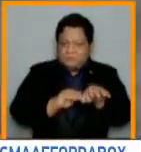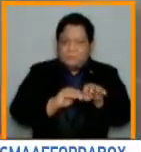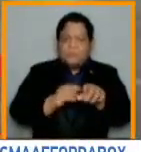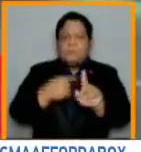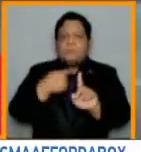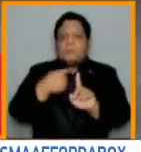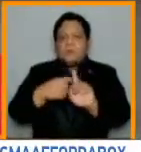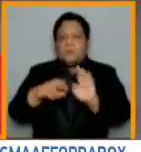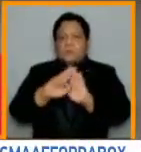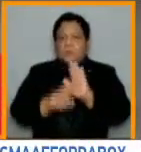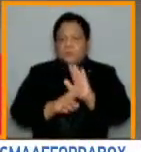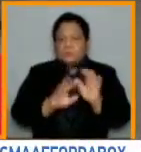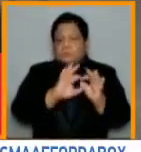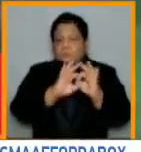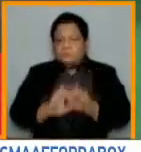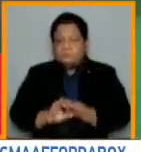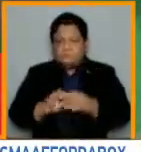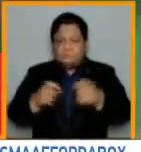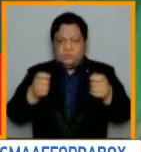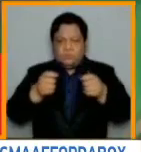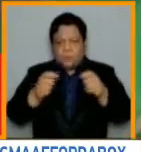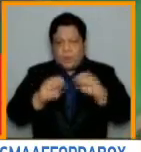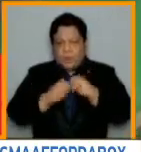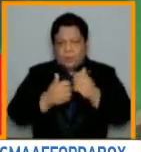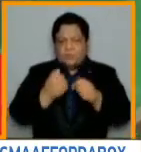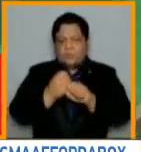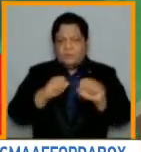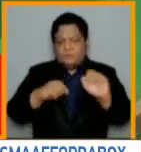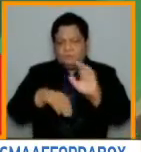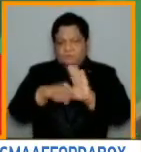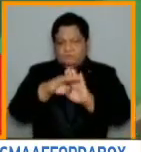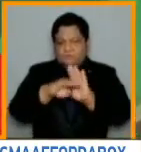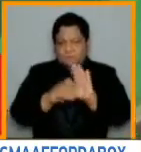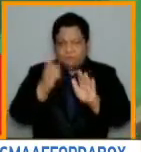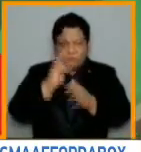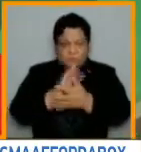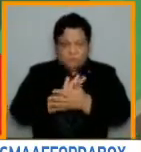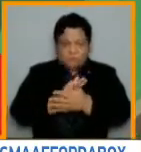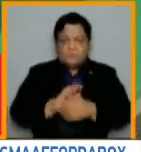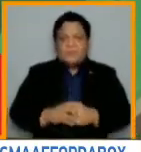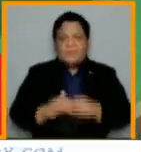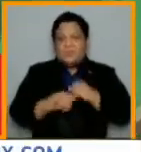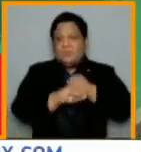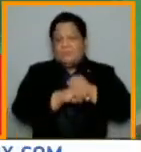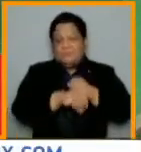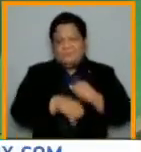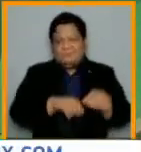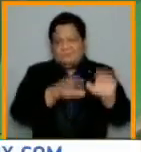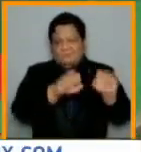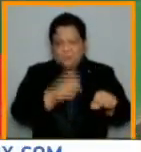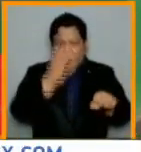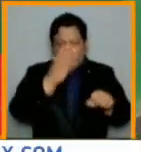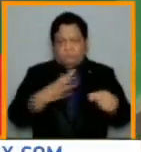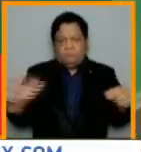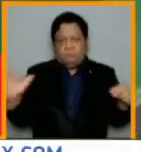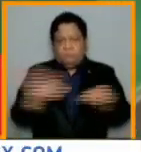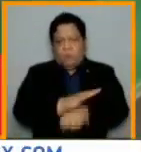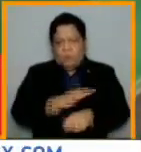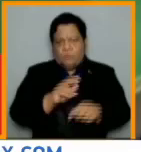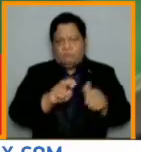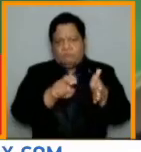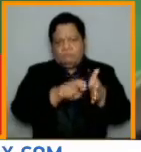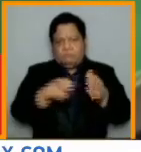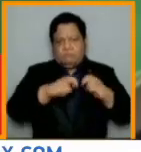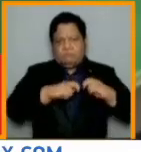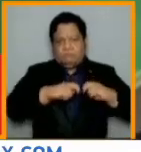COVID protocol sa mga pampublikong sasakyan. Ang isang jeep, hinuli dahil sobra-sobra ang mga pasaherong sakay. Sa